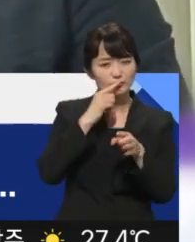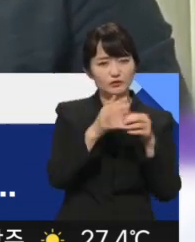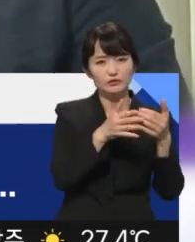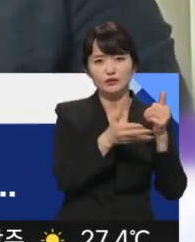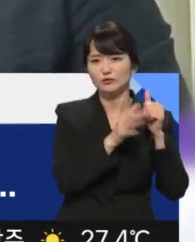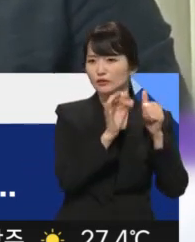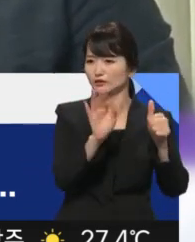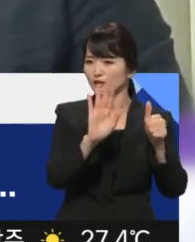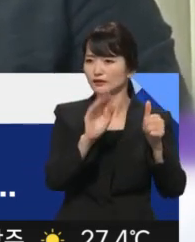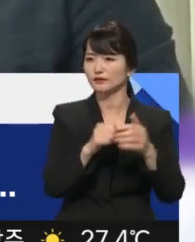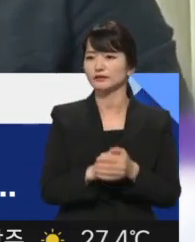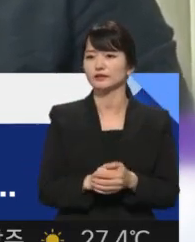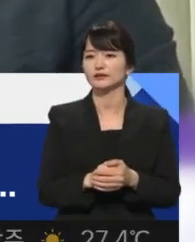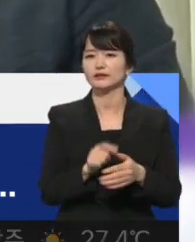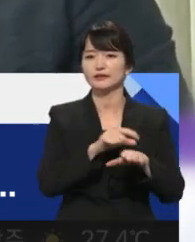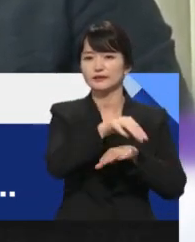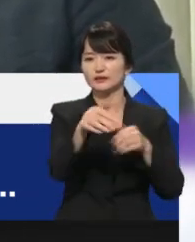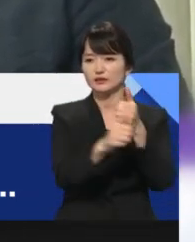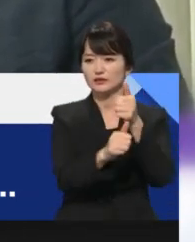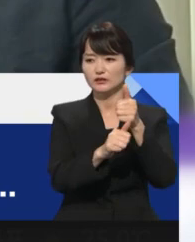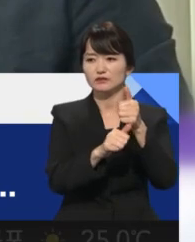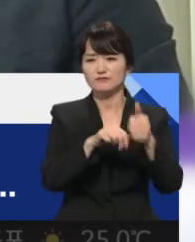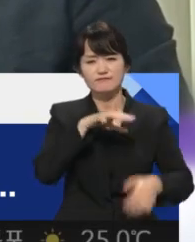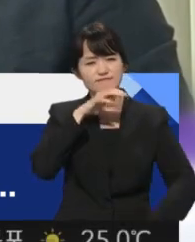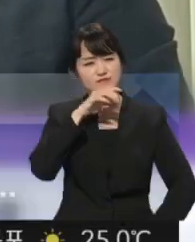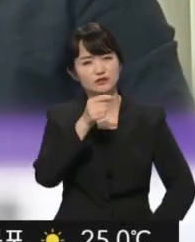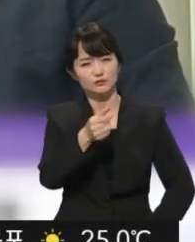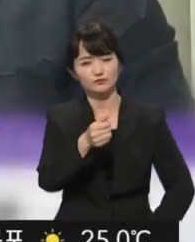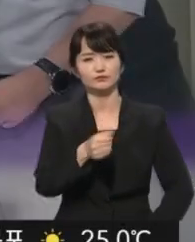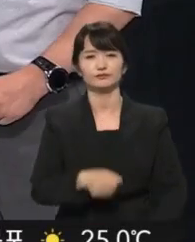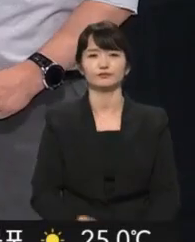그 당협위원장, 지역위원장이 반발을 덜할. 뭐.